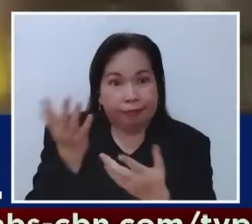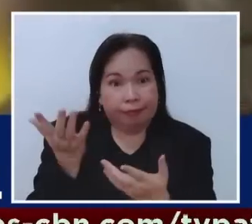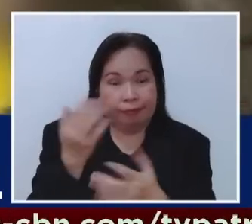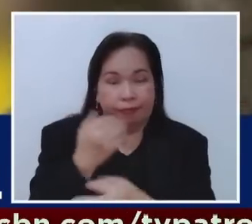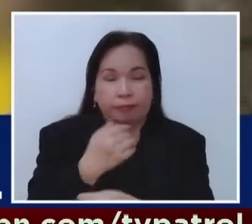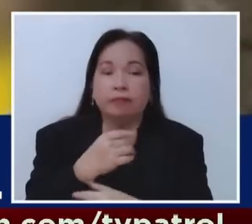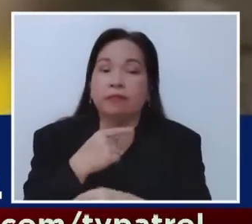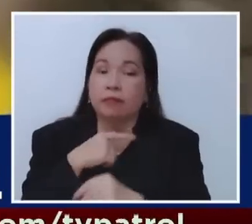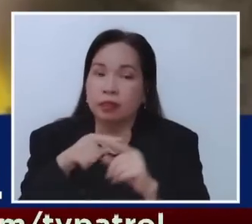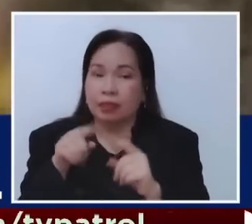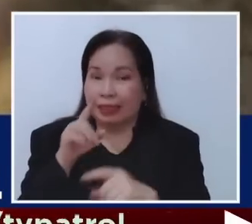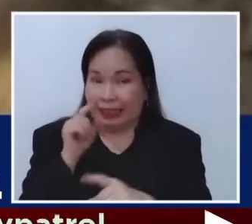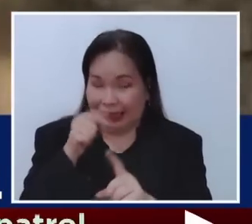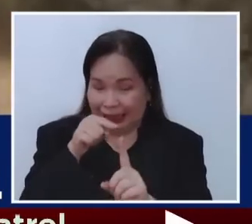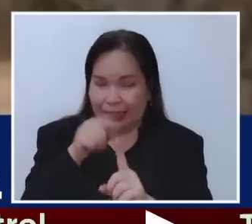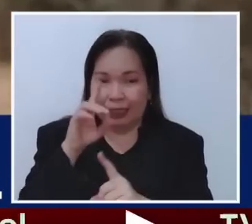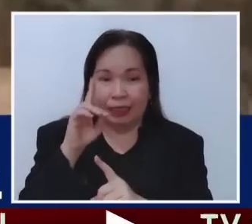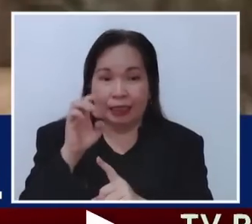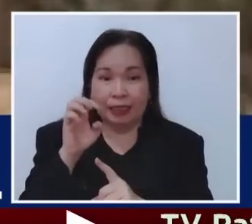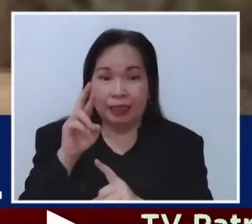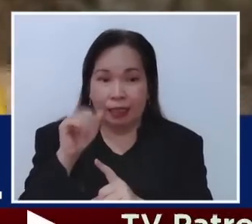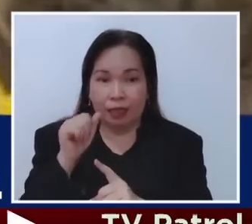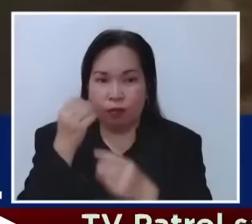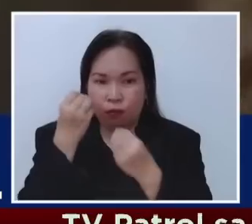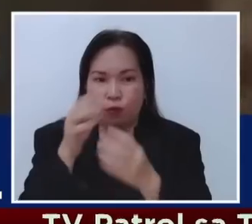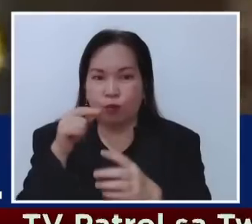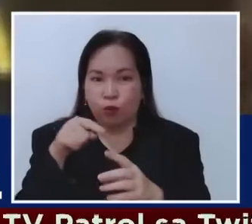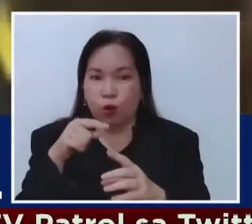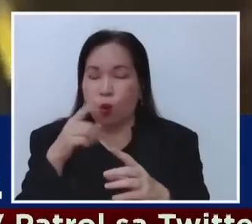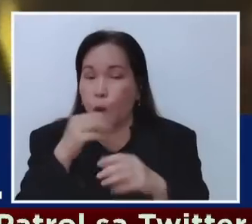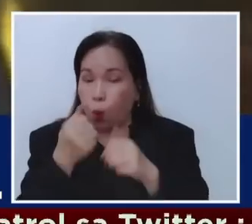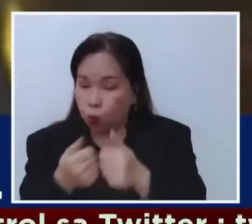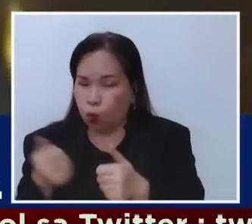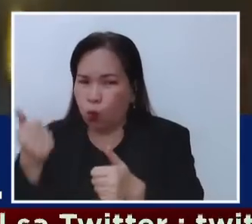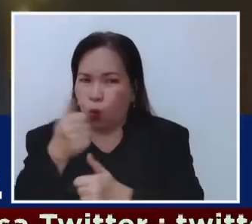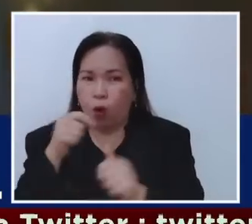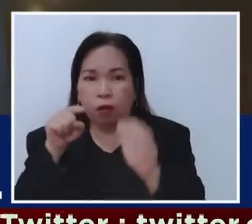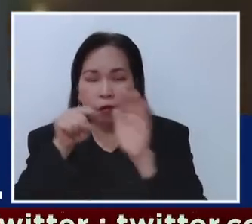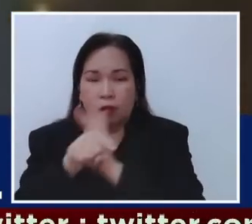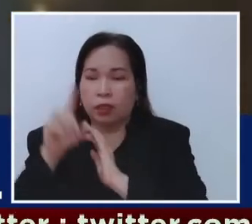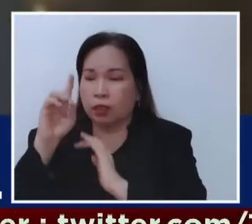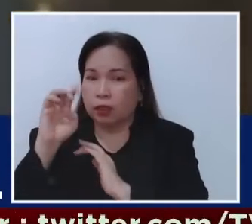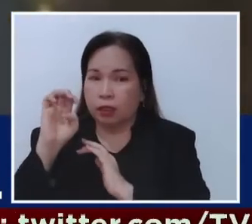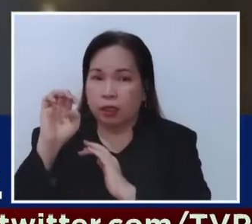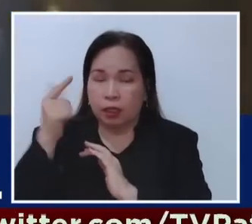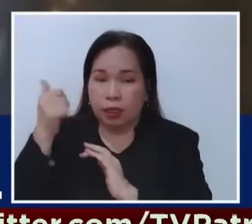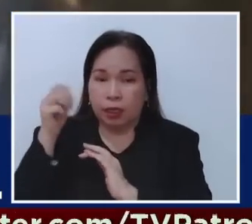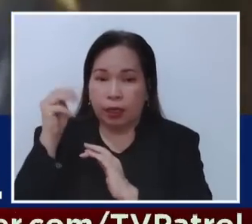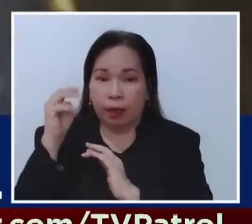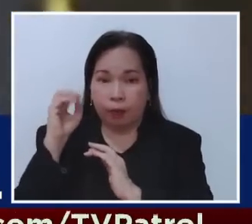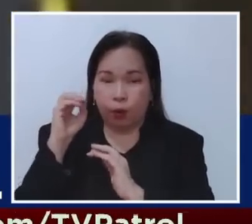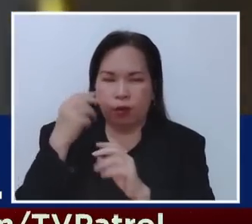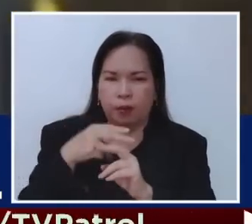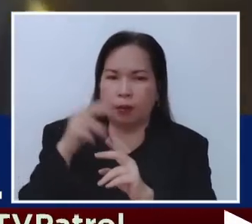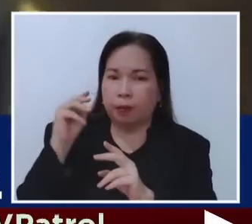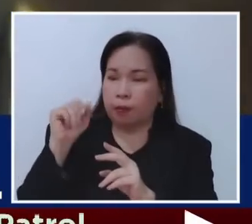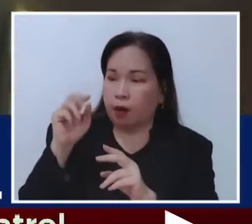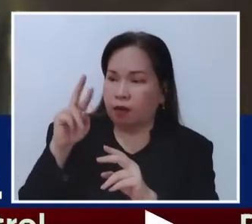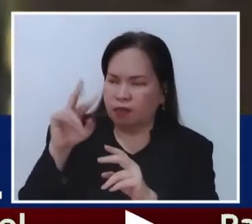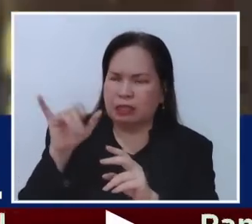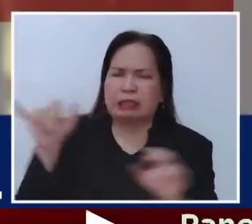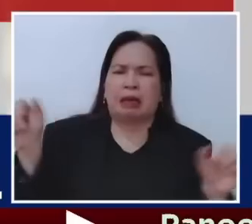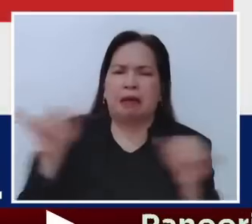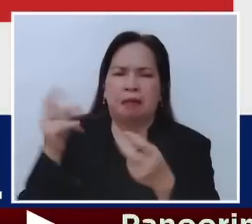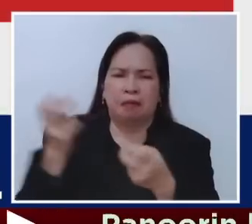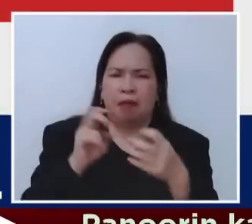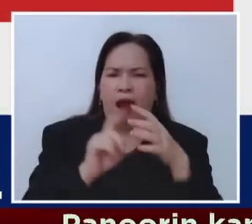Dera, inihayag ni Baligod na pati ang itinuturong mastermind sa pagpaslang kay Degamo na si Marvin Miranda ay nakakalabas din umano ng